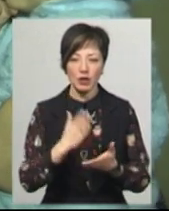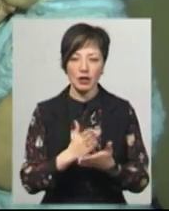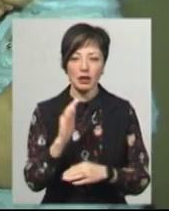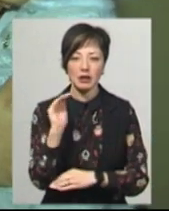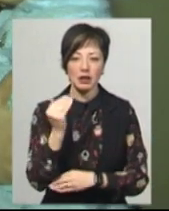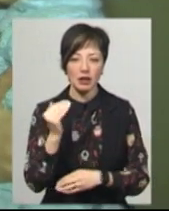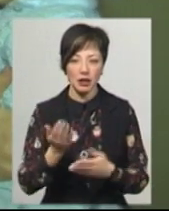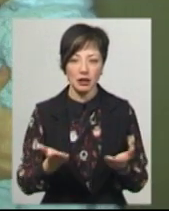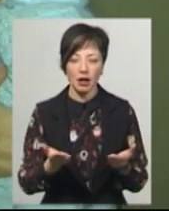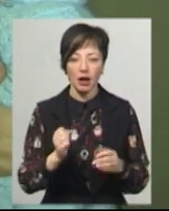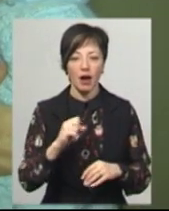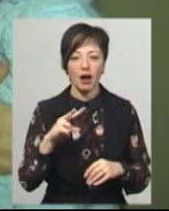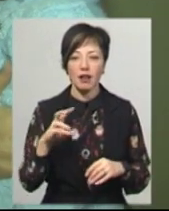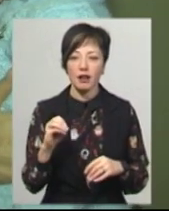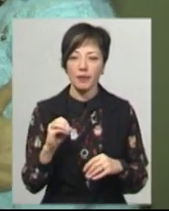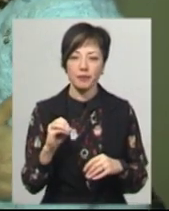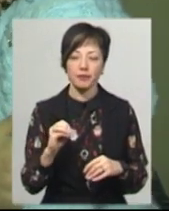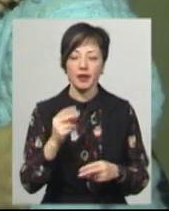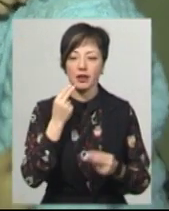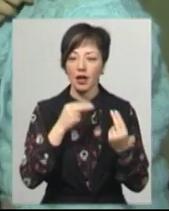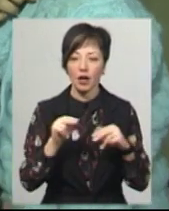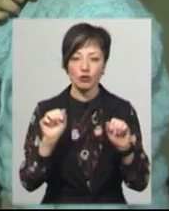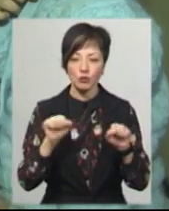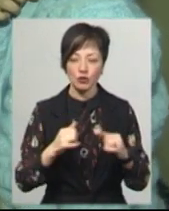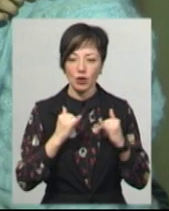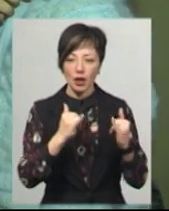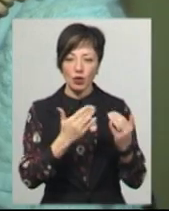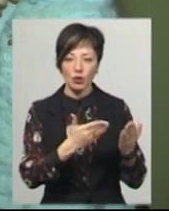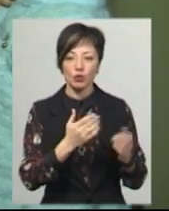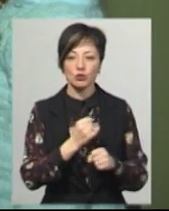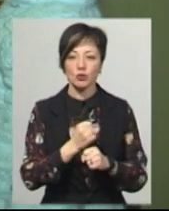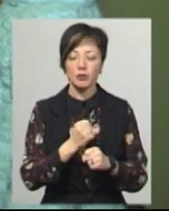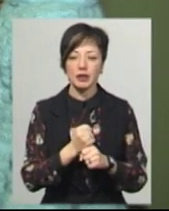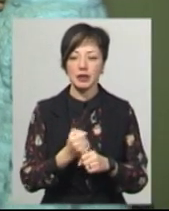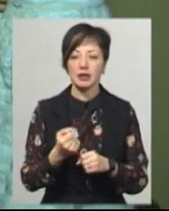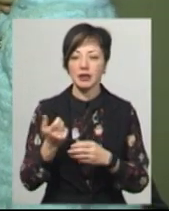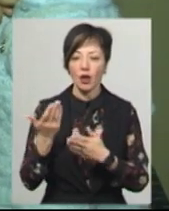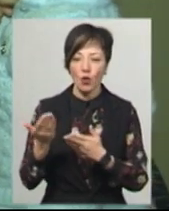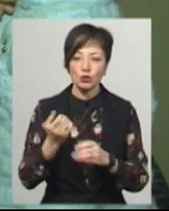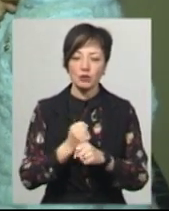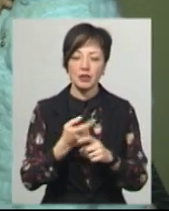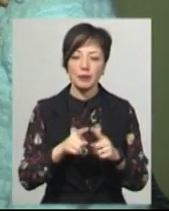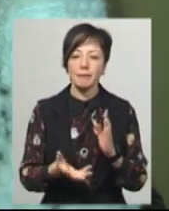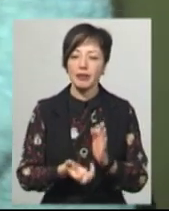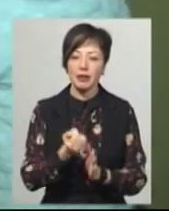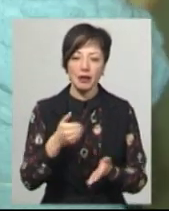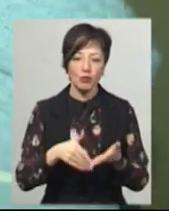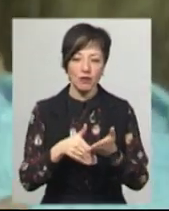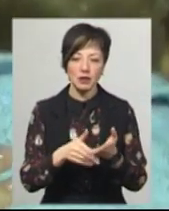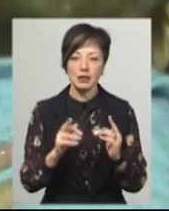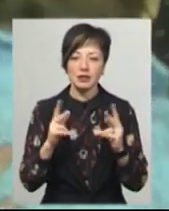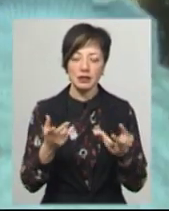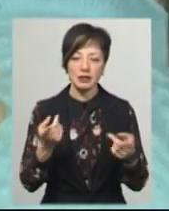дитина. Але найкраще, що я можу для нього зробити, це підтримувати, наскільки це